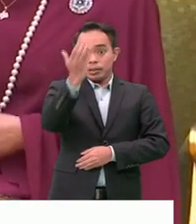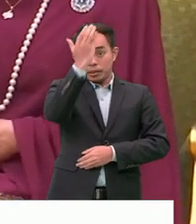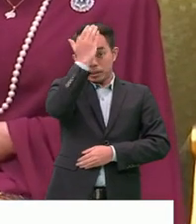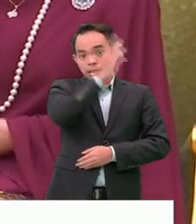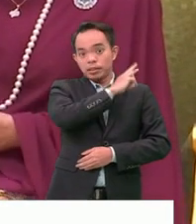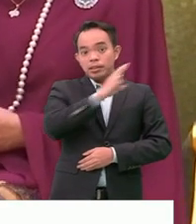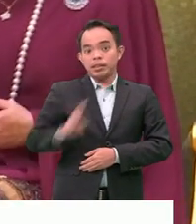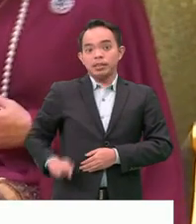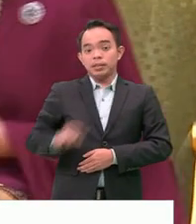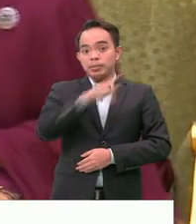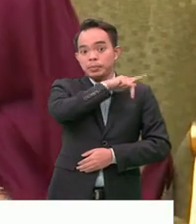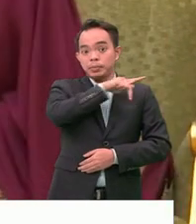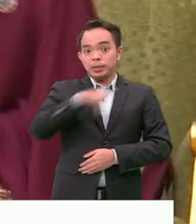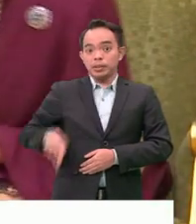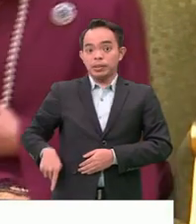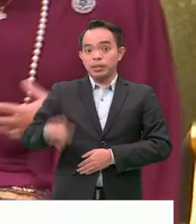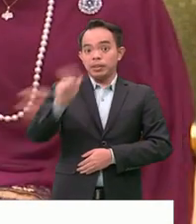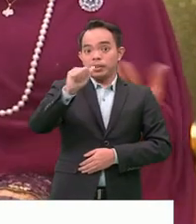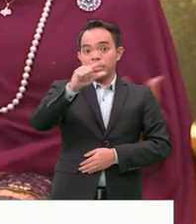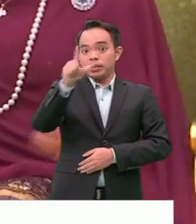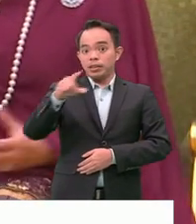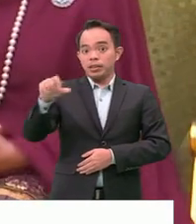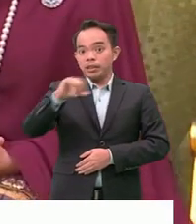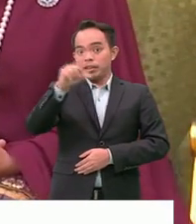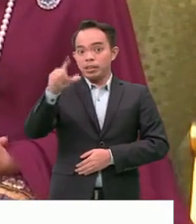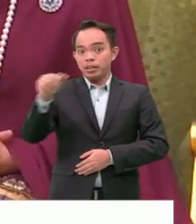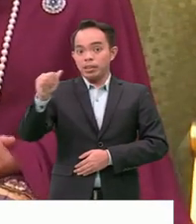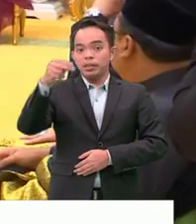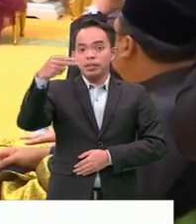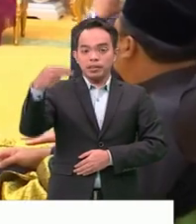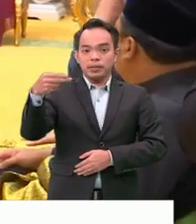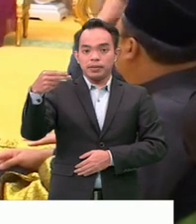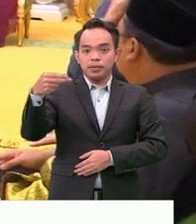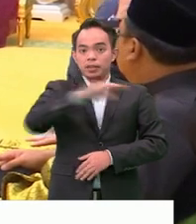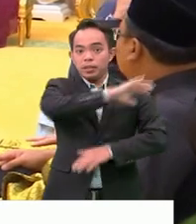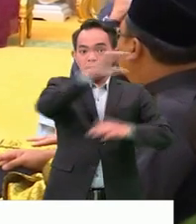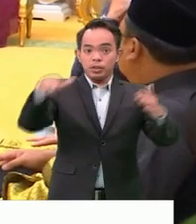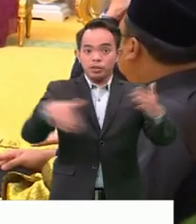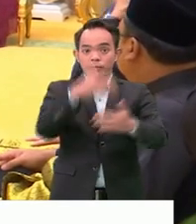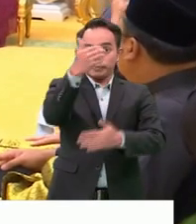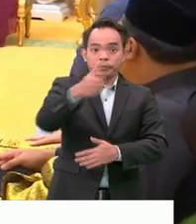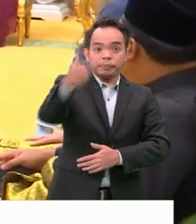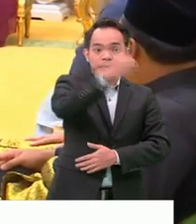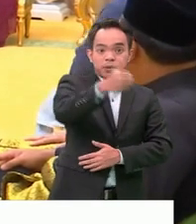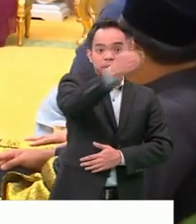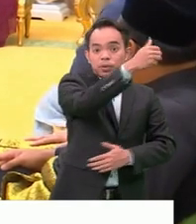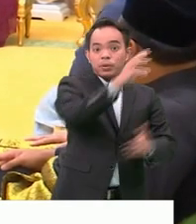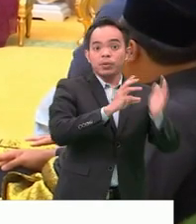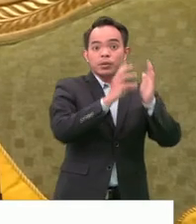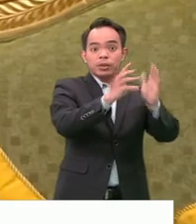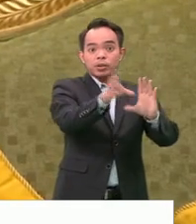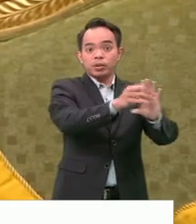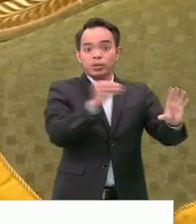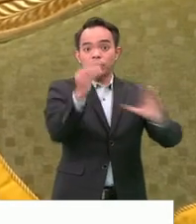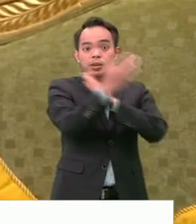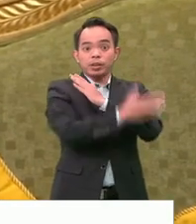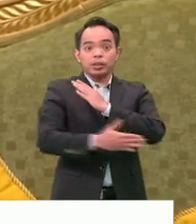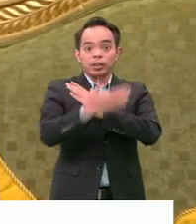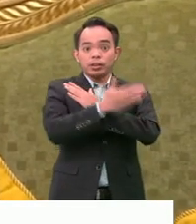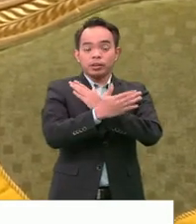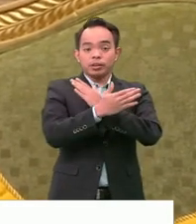ke istiadat Raja Permaisuri Agung tunggu Hajah Aziza Aminah Maimunah iskandariah kesemua Ketep perwakilan Malaysia keluar negeri itu